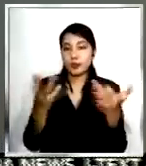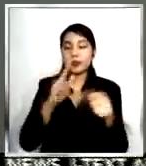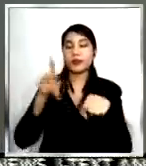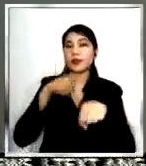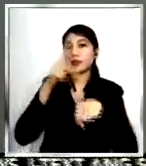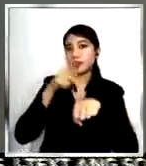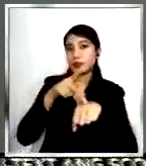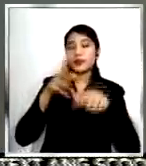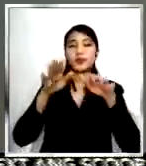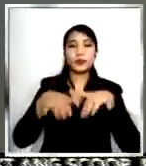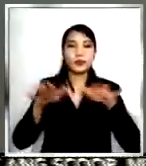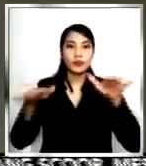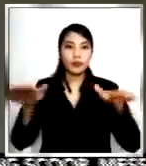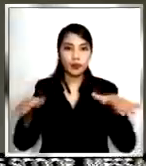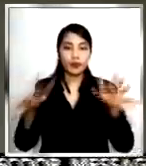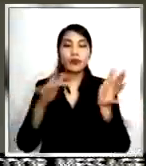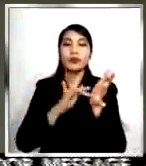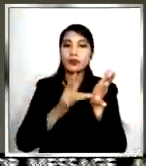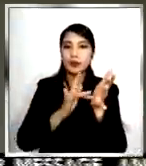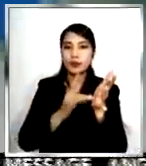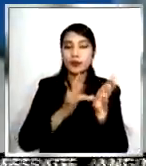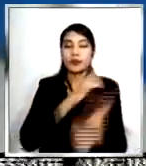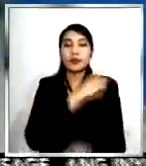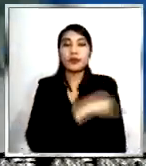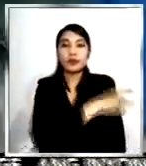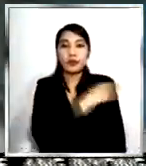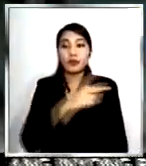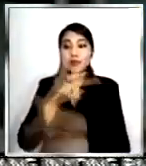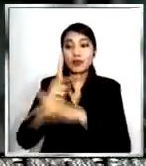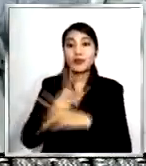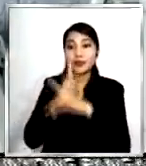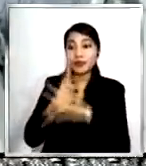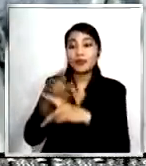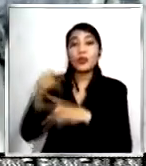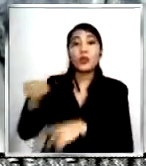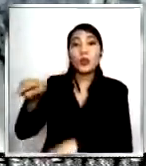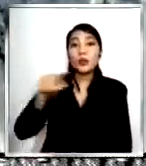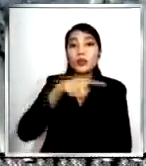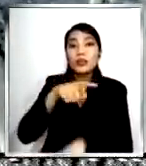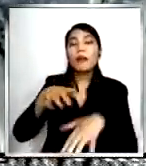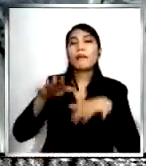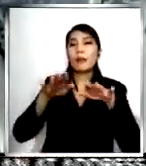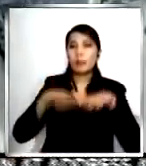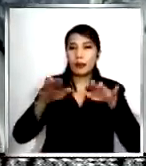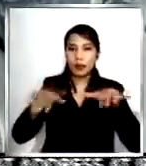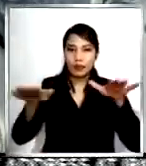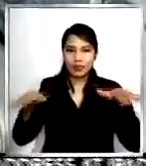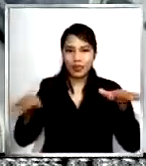alaga, mga batang confirmed o suspect COVID cases.